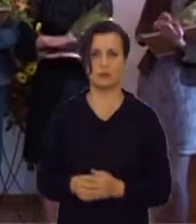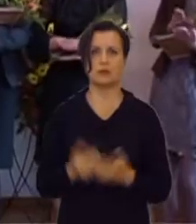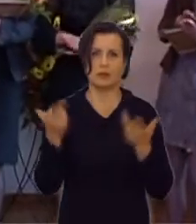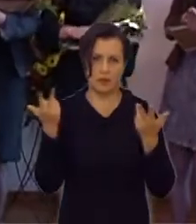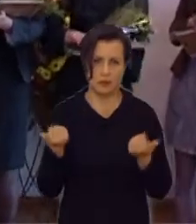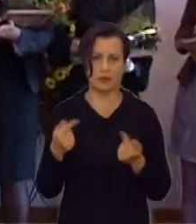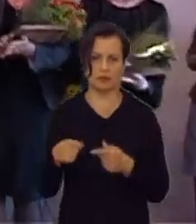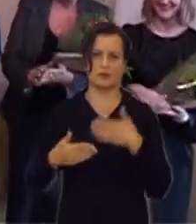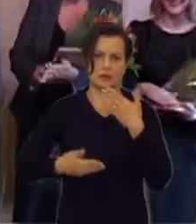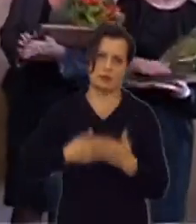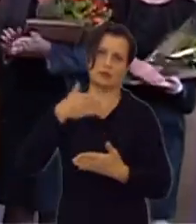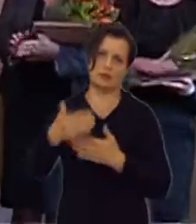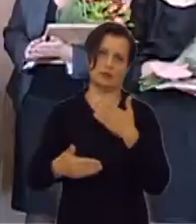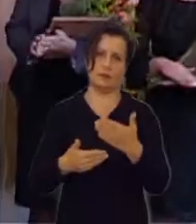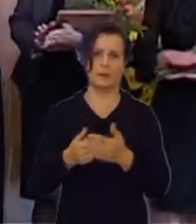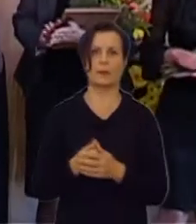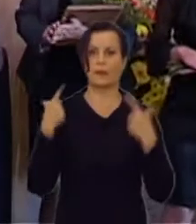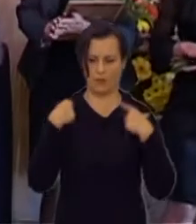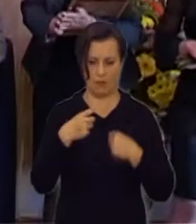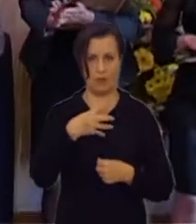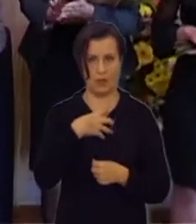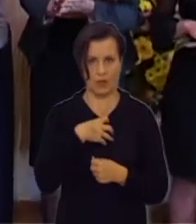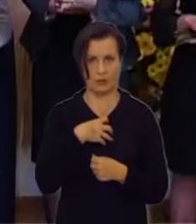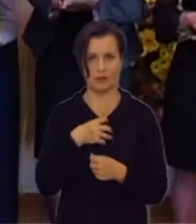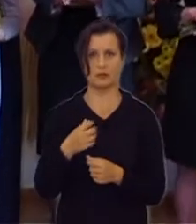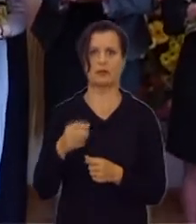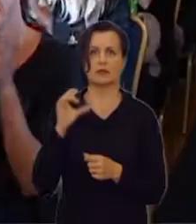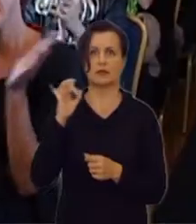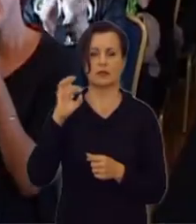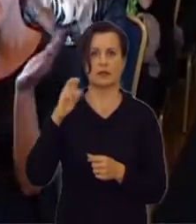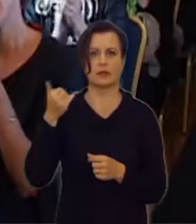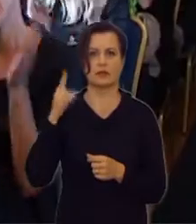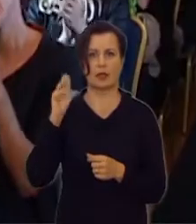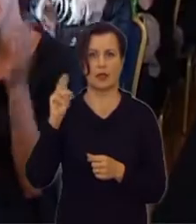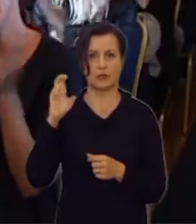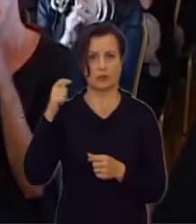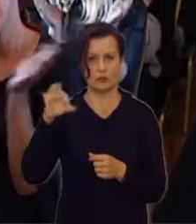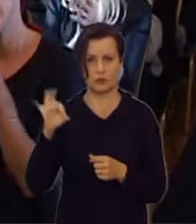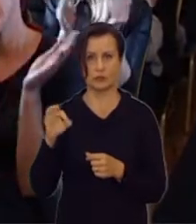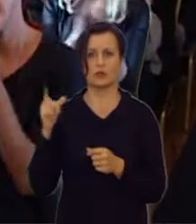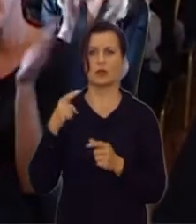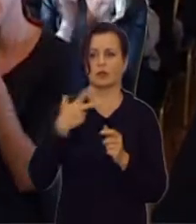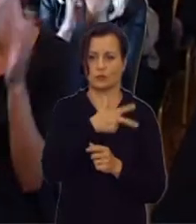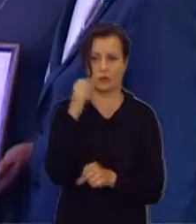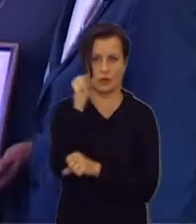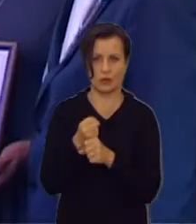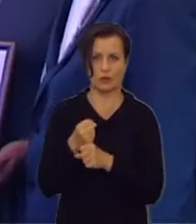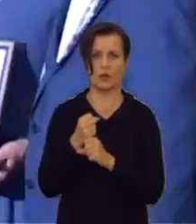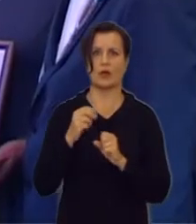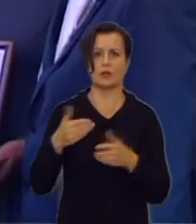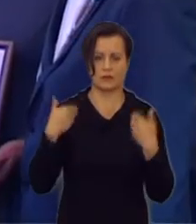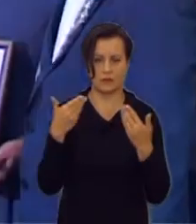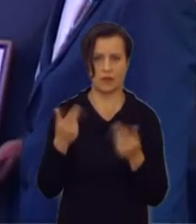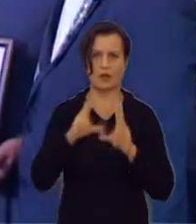Tai ir vėl stumėtas į priekį. Meras Saulius Grinkevičius sveikindavo socialinius darbuotojus, linkėjo